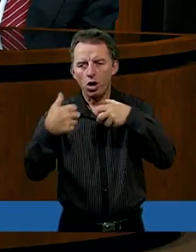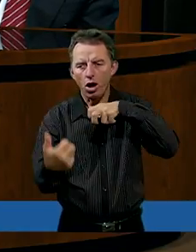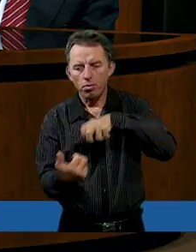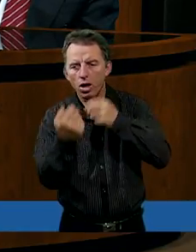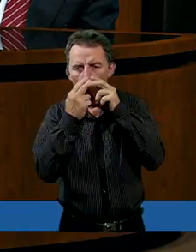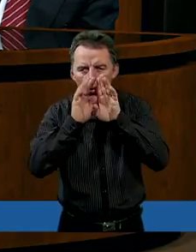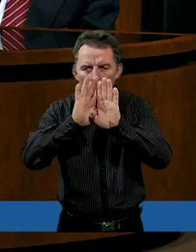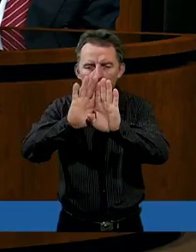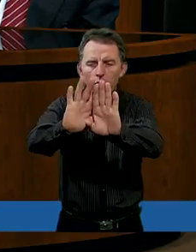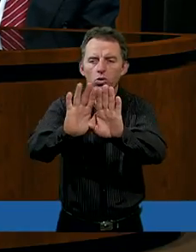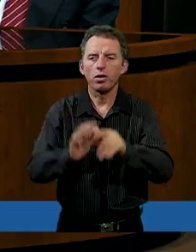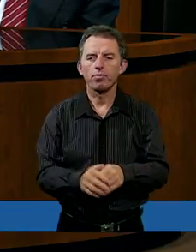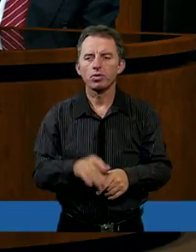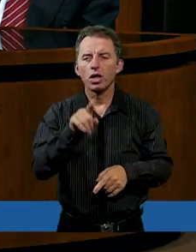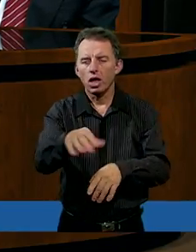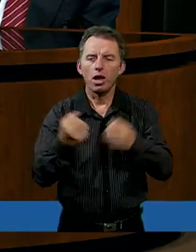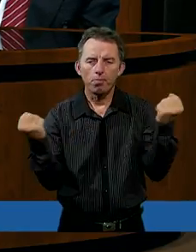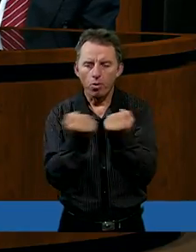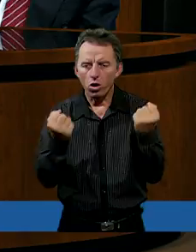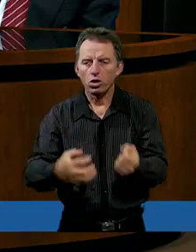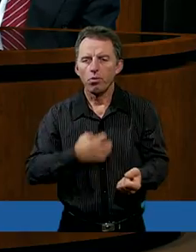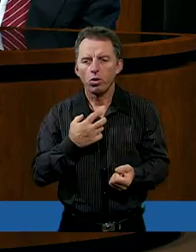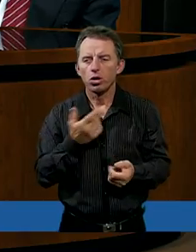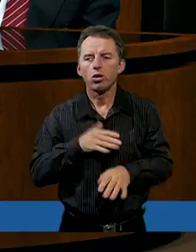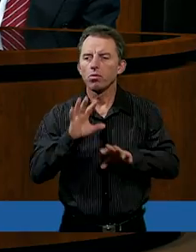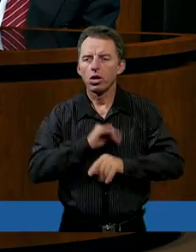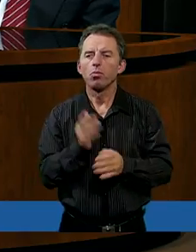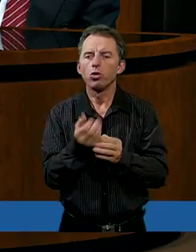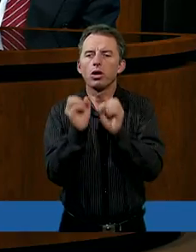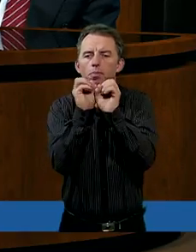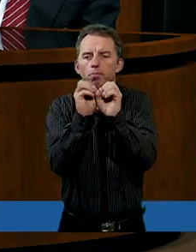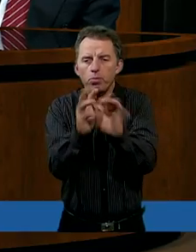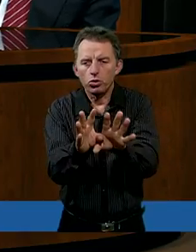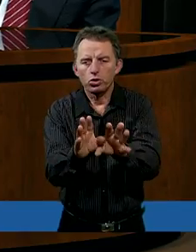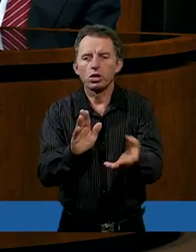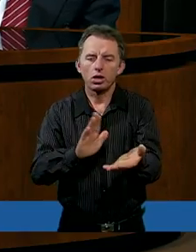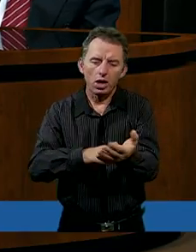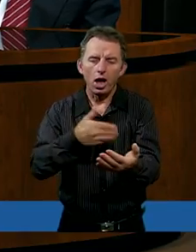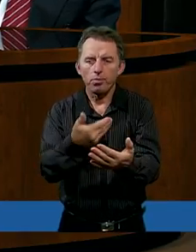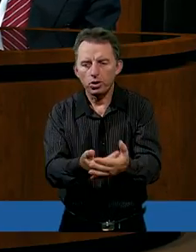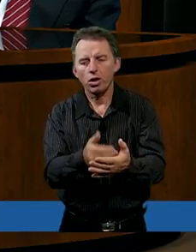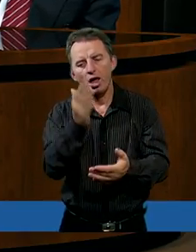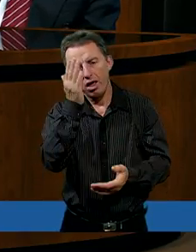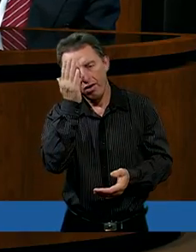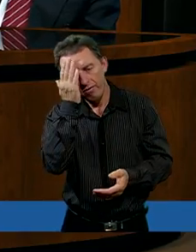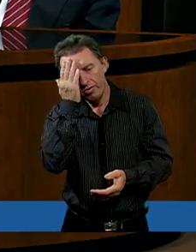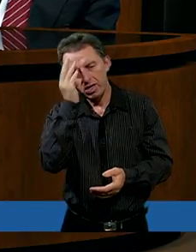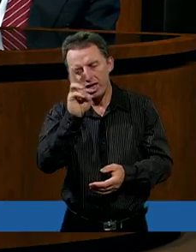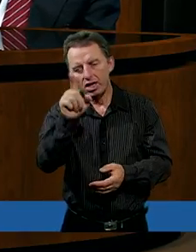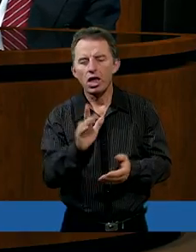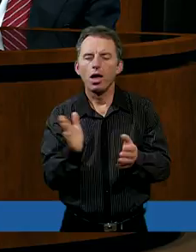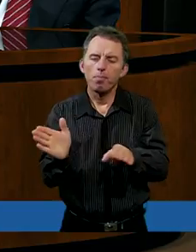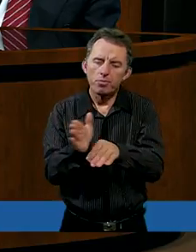Ból pokazuje. Za mocny ból, już tyle nie wytrzymam, muszę puścić na przykład. Więc mimo